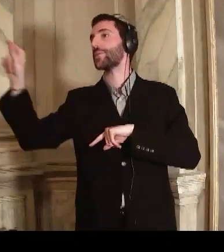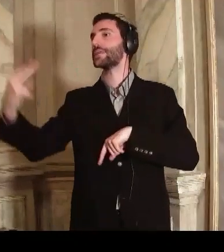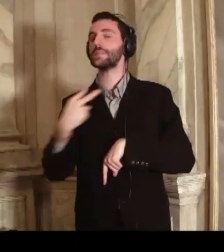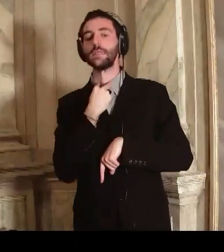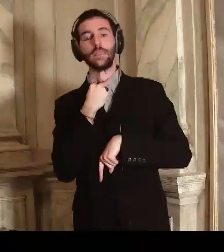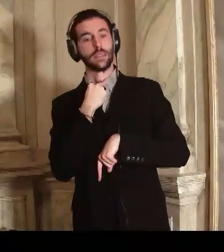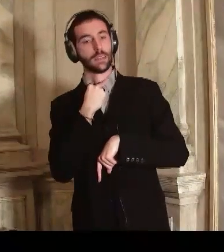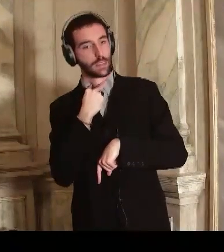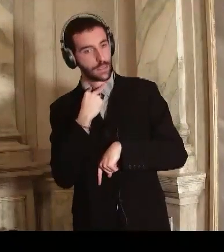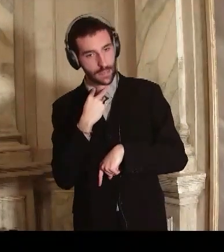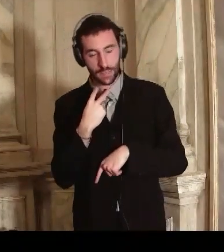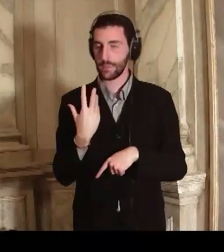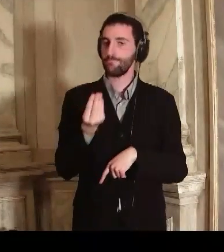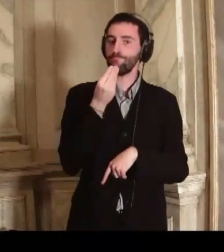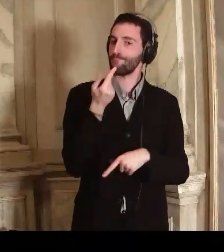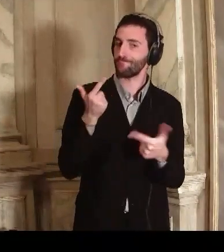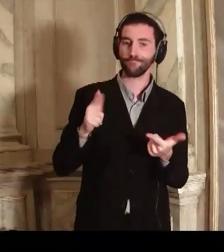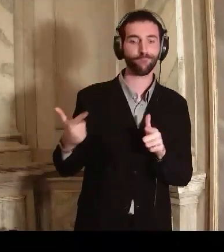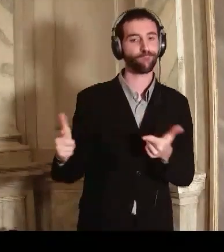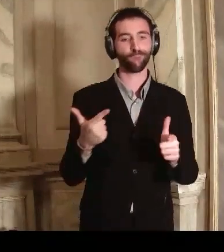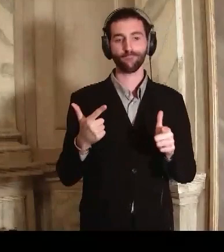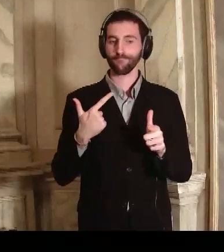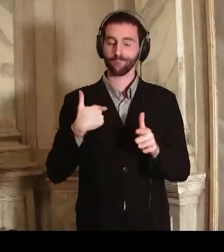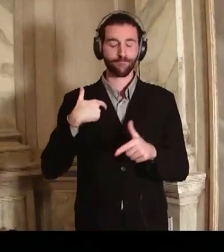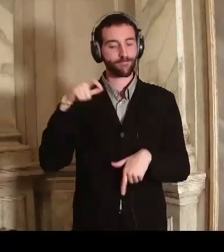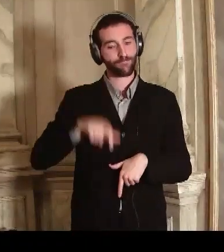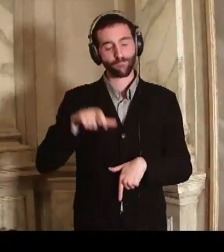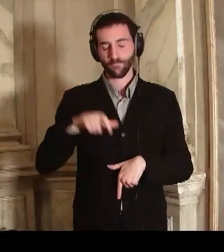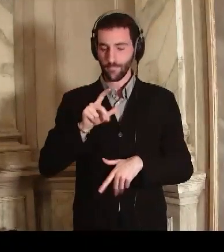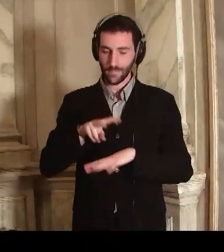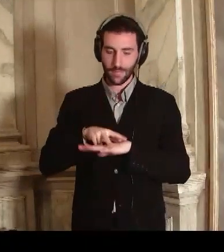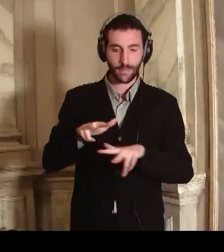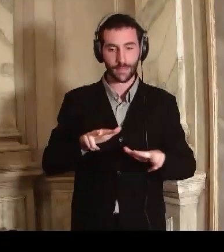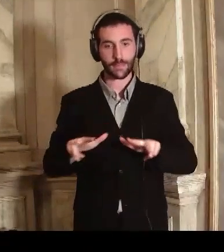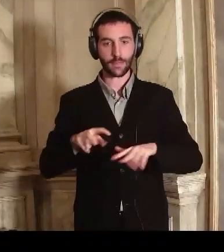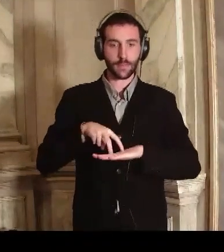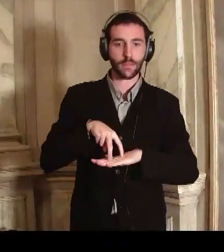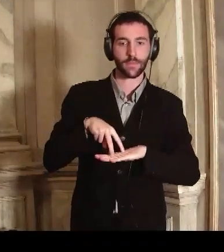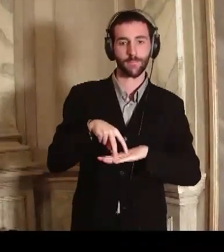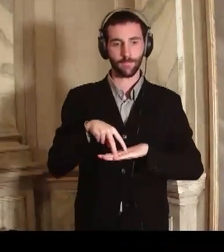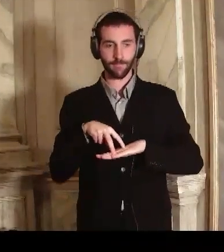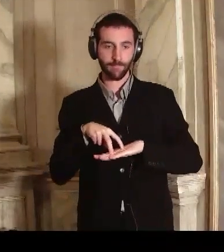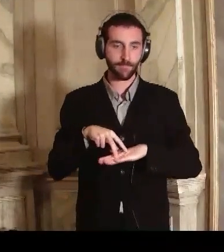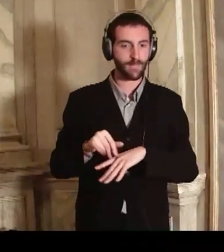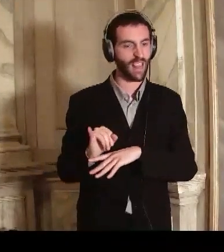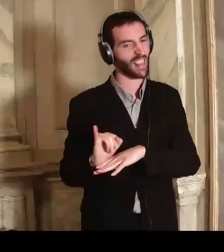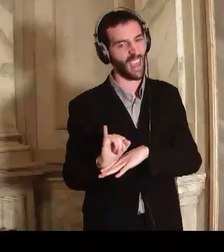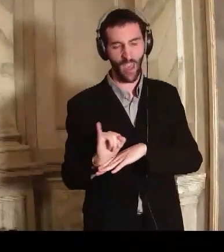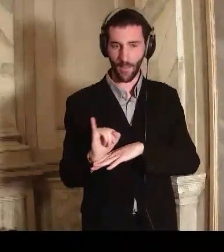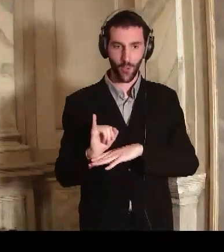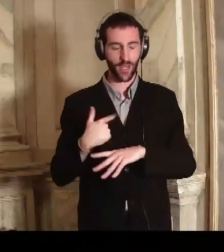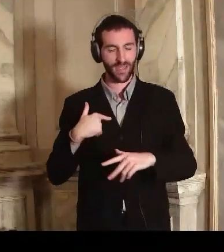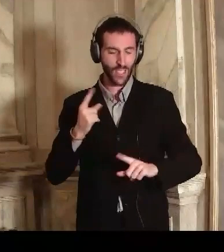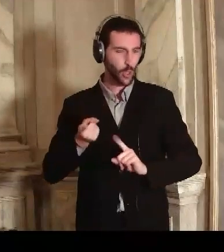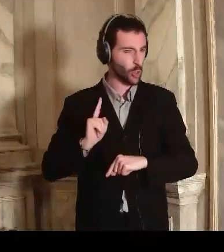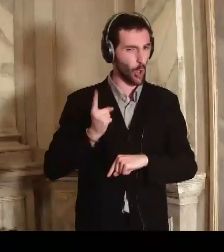che per la loro salvezza si tengono in piedi unicamente con le proprie forze, sterzando il dolore e la